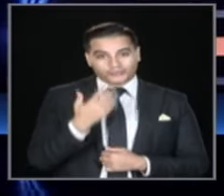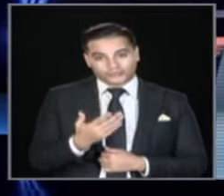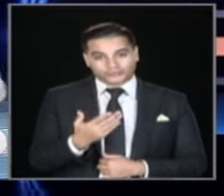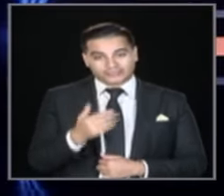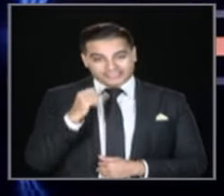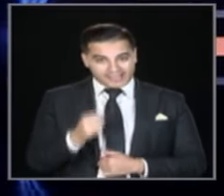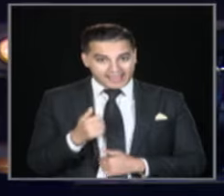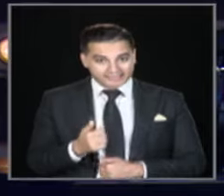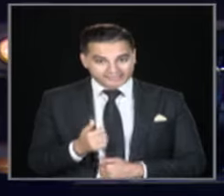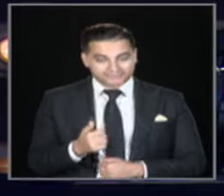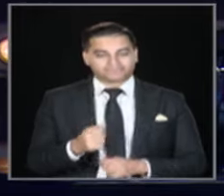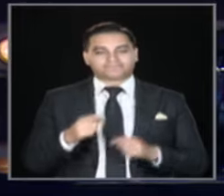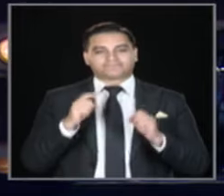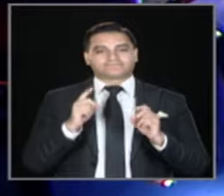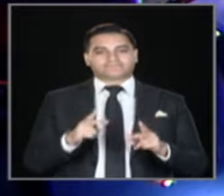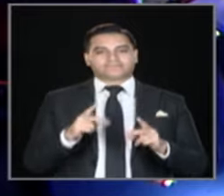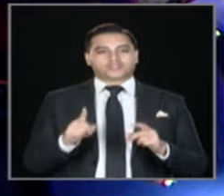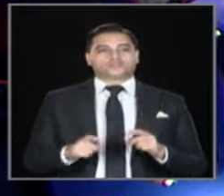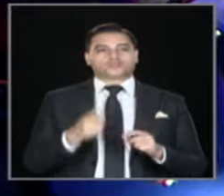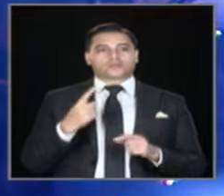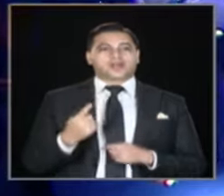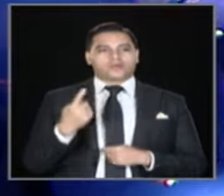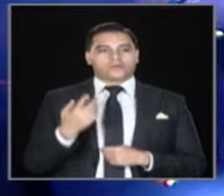جاهز ان شاء الله السؤال